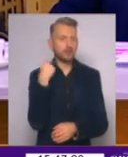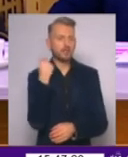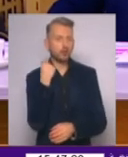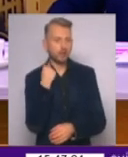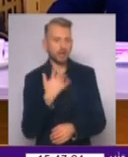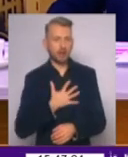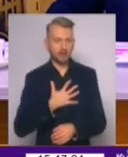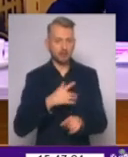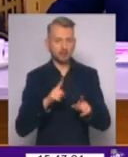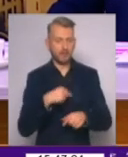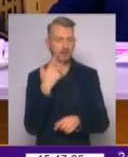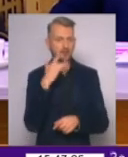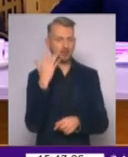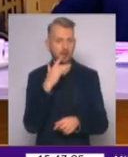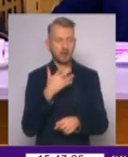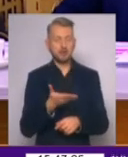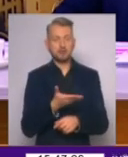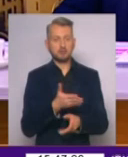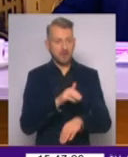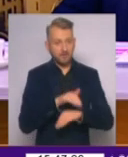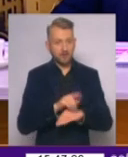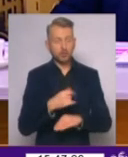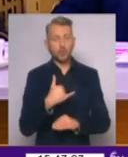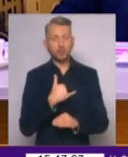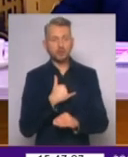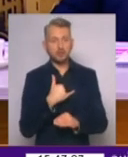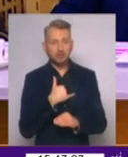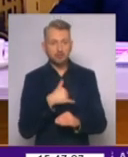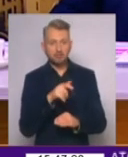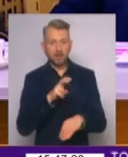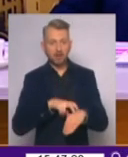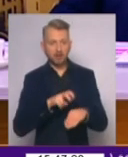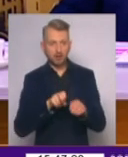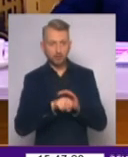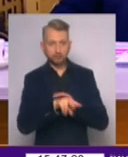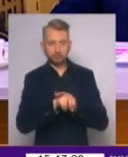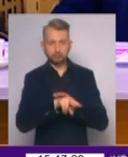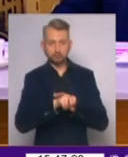і навіть США. Ми констатуємо факт, що у нас іде відтік лікарів.